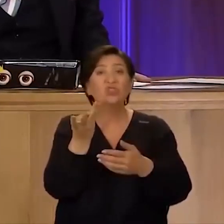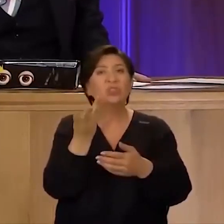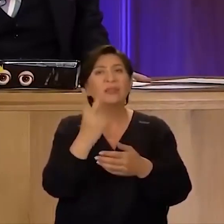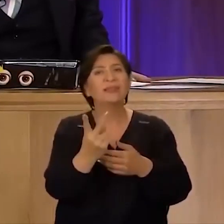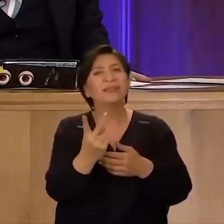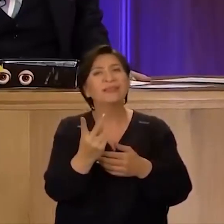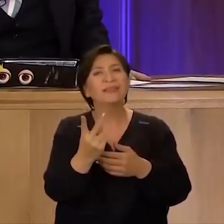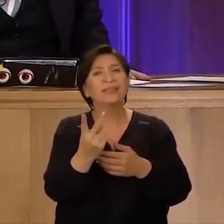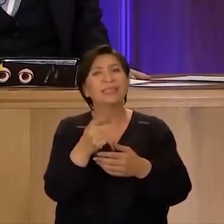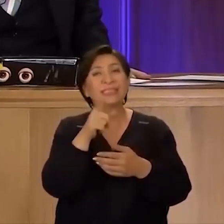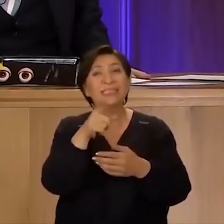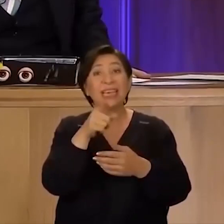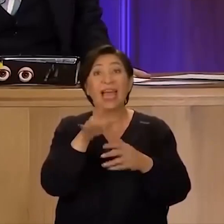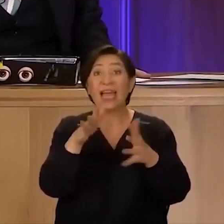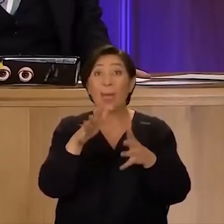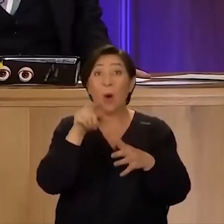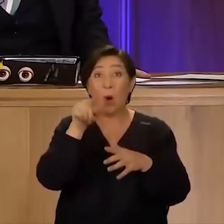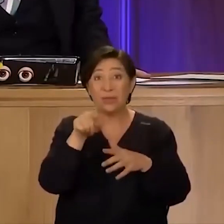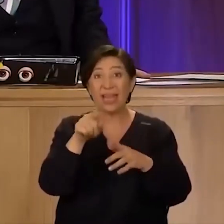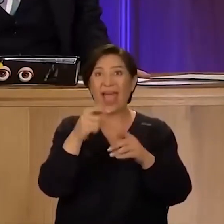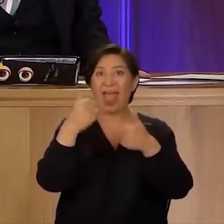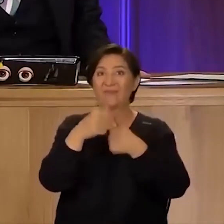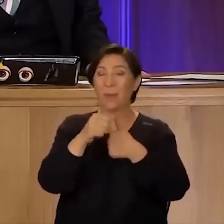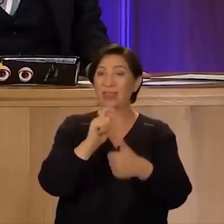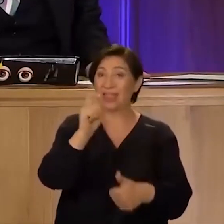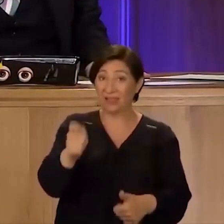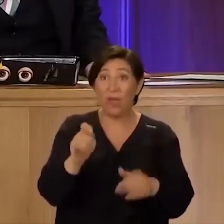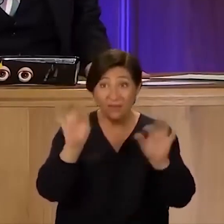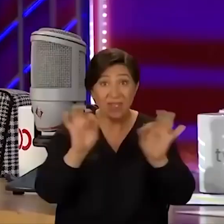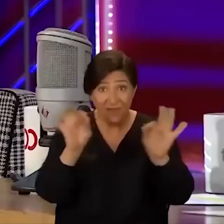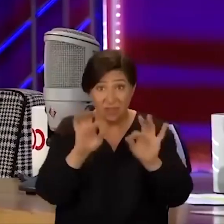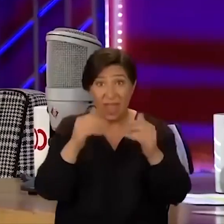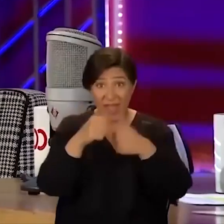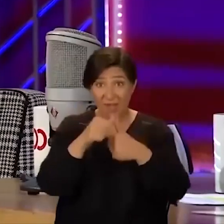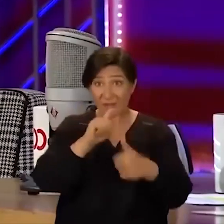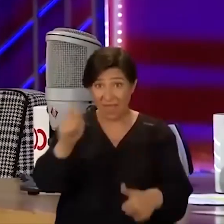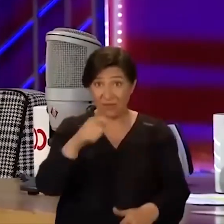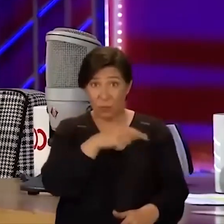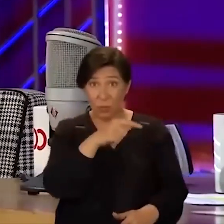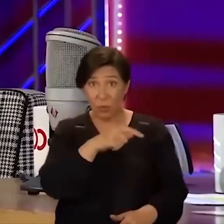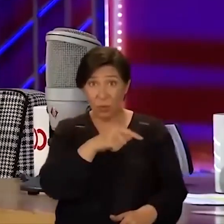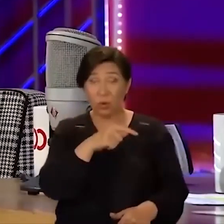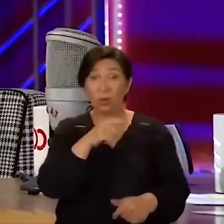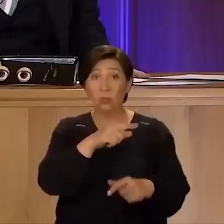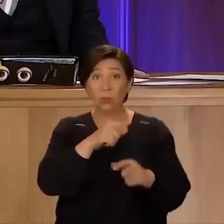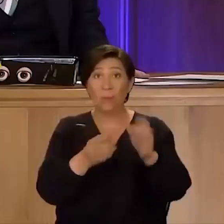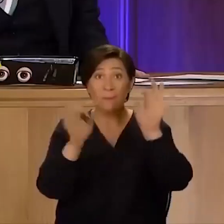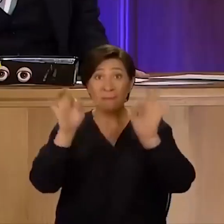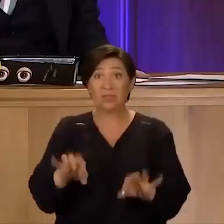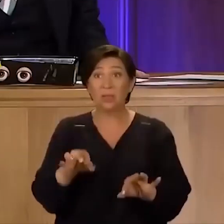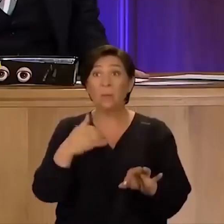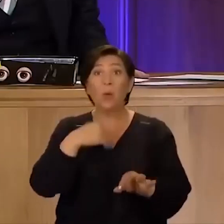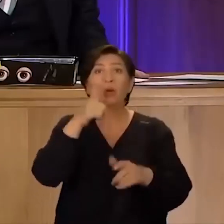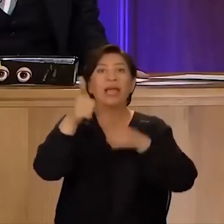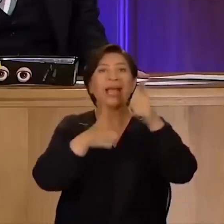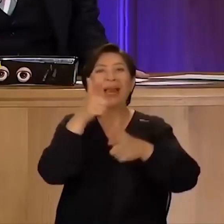Nişanlın sana galiba orada evlenme teklif melez Evet bu evlenme teklifi İşte bu şekilde gel isterse